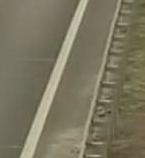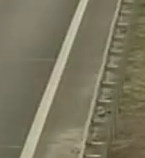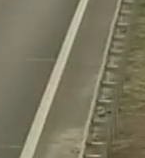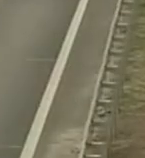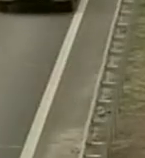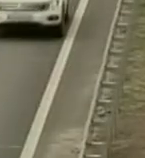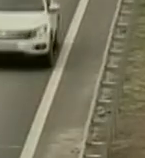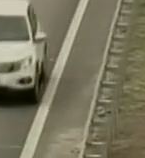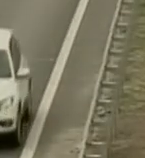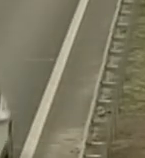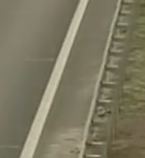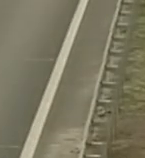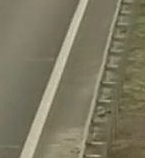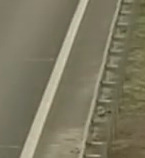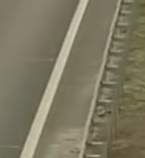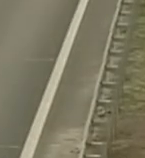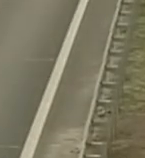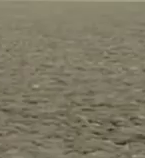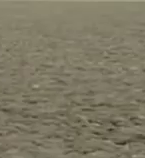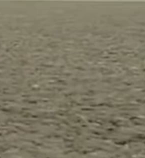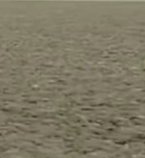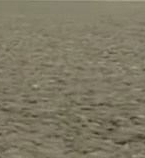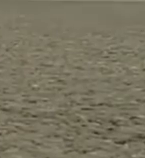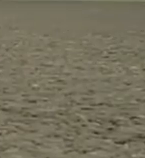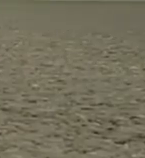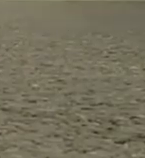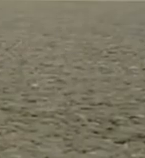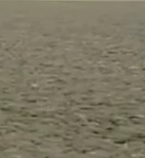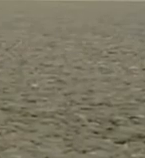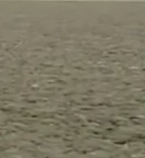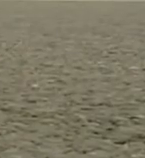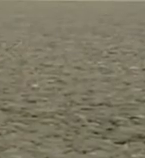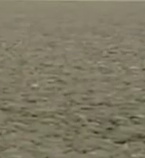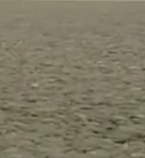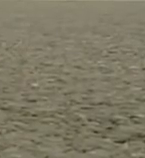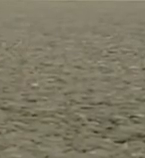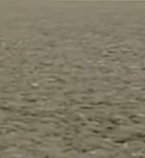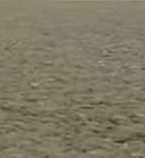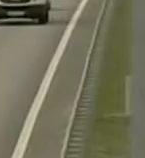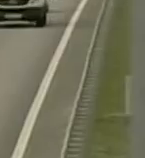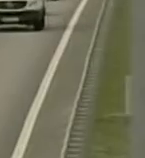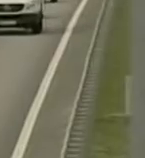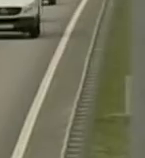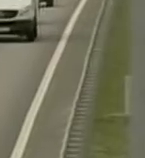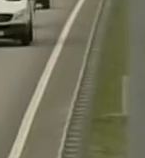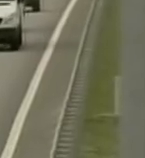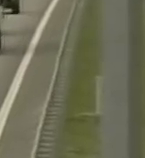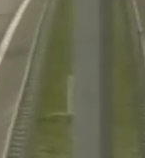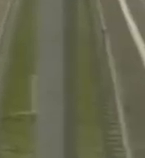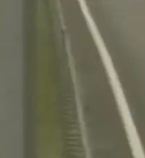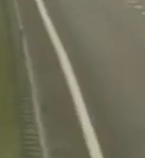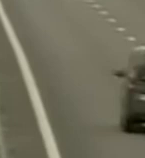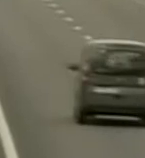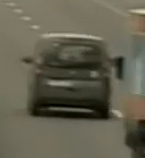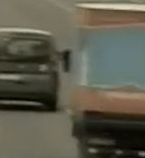170 тисяч кілометрів автодоріг вирішили розподілити між Укравтодором та місцевою владою. Таким чином, 120 тисяч шляхів стануть місцевого значення